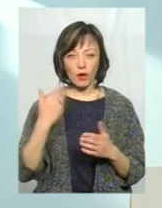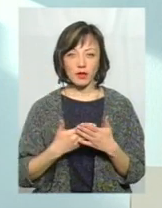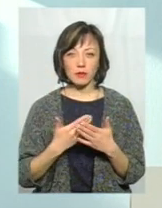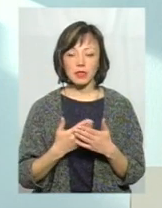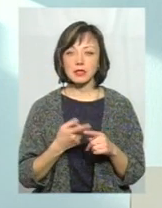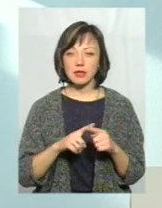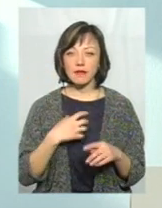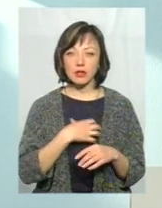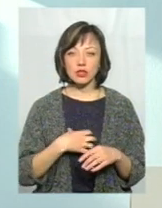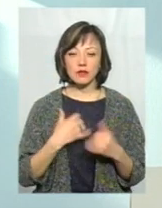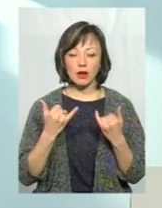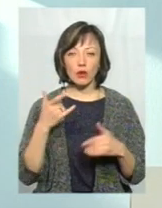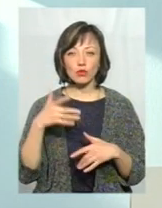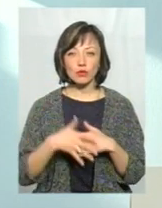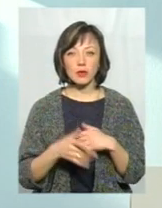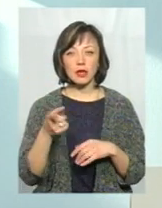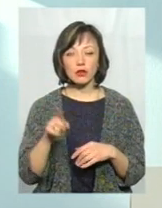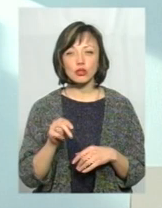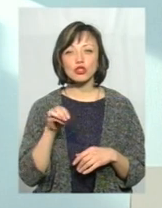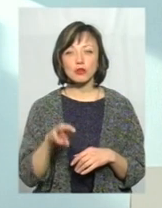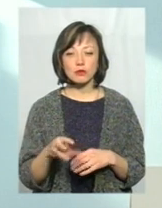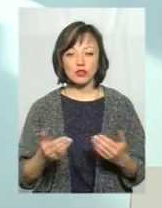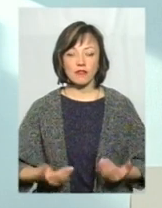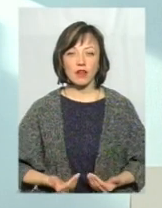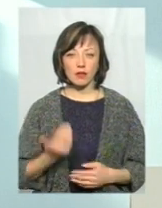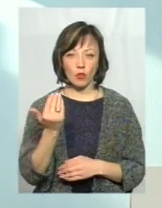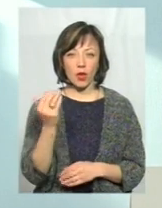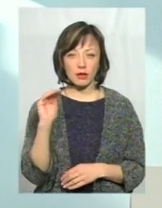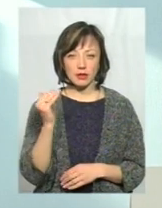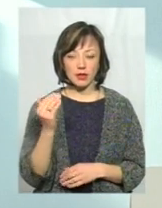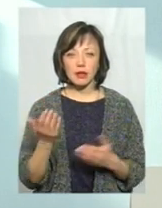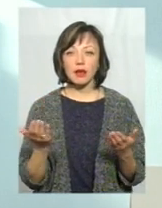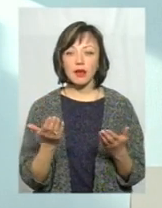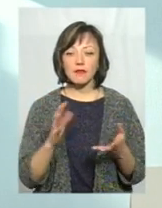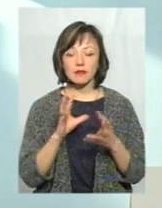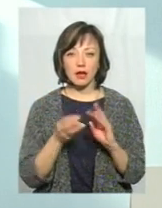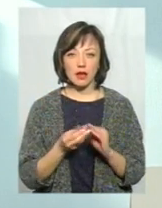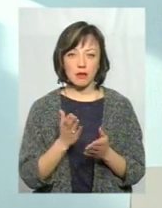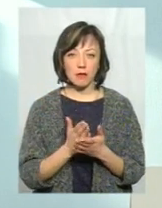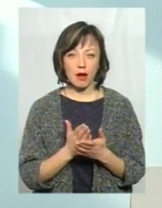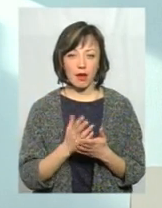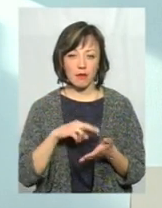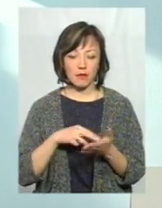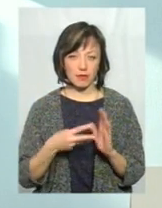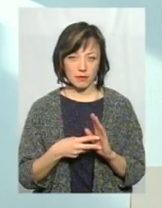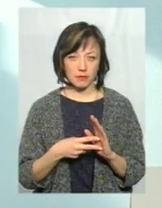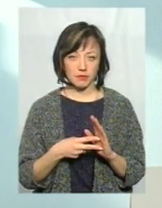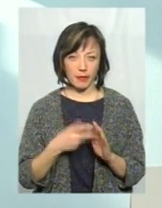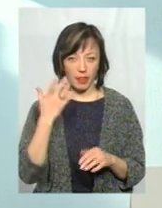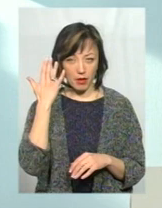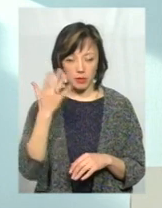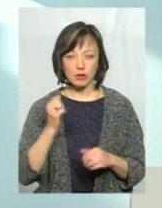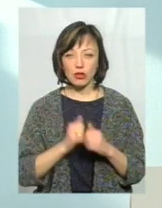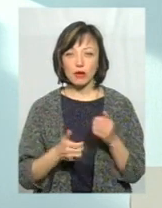Це досить важливо для розуміння того, чим живе твоя дитина і які вона взагалі має наміри. Адже ми